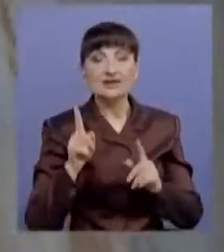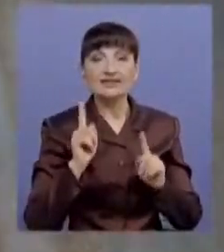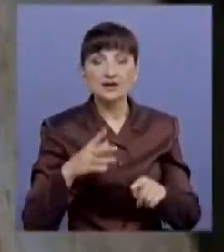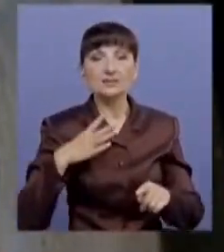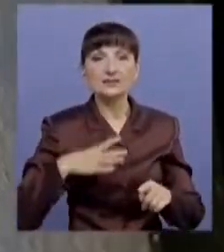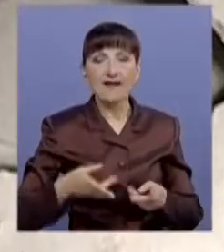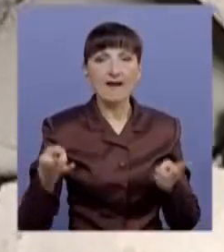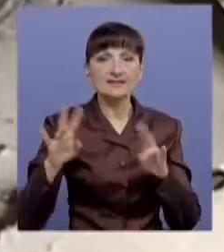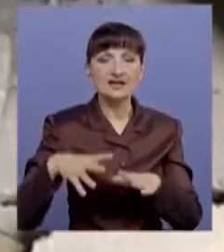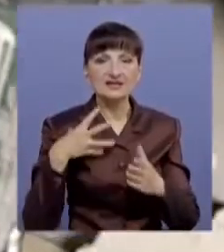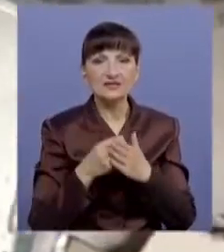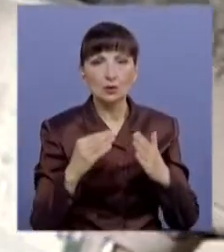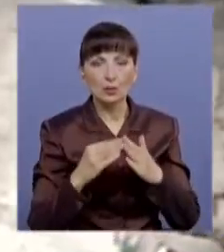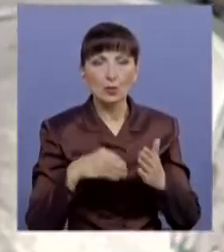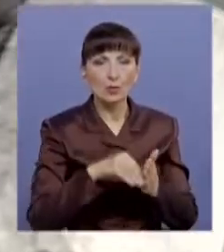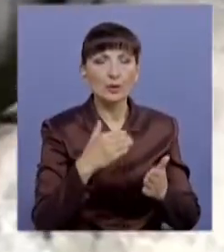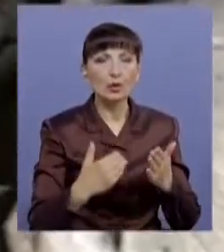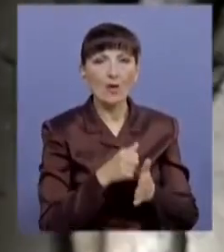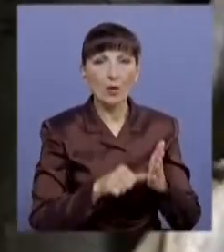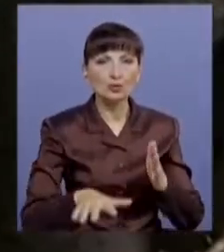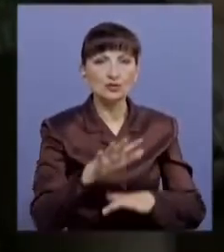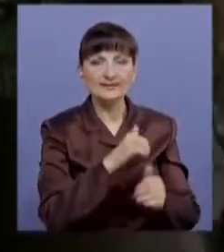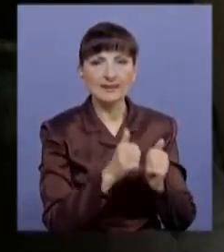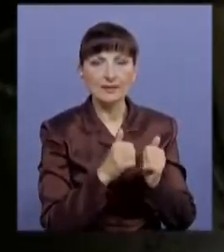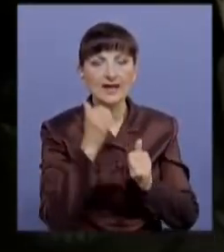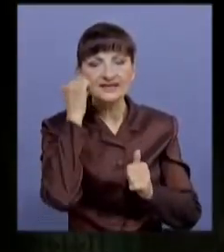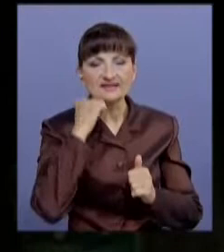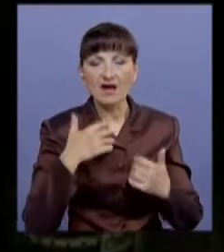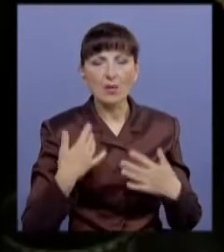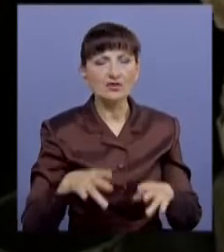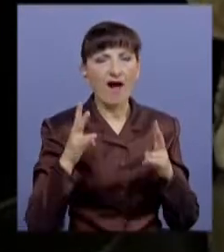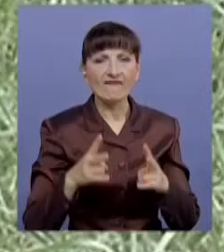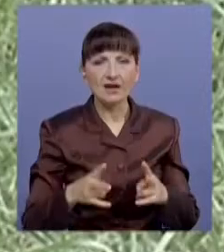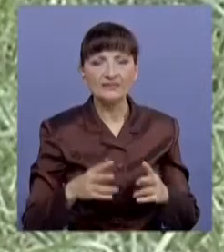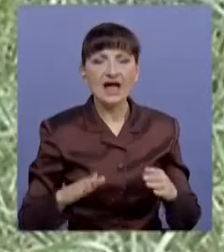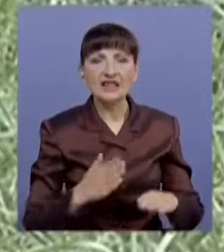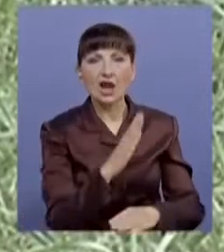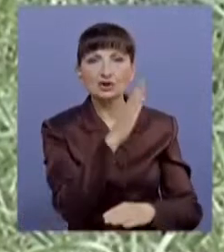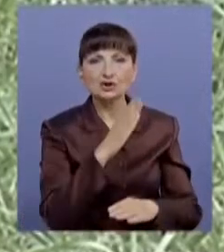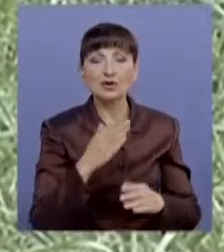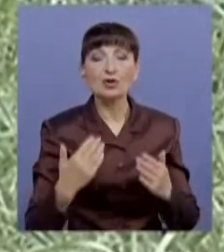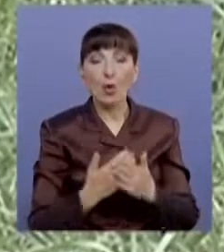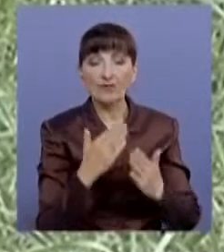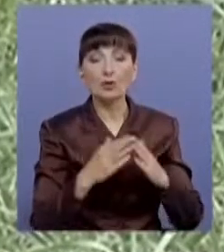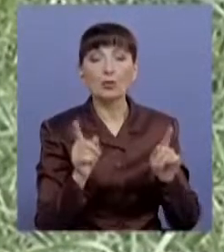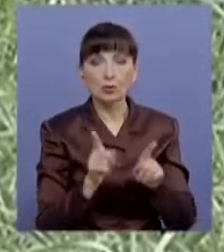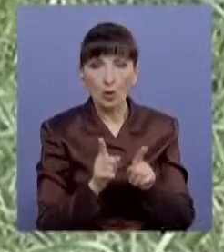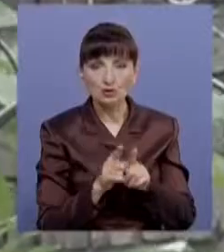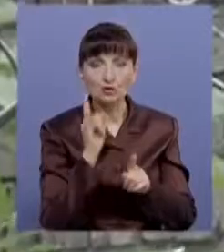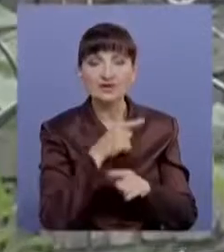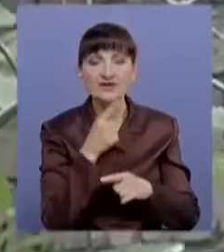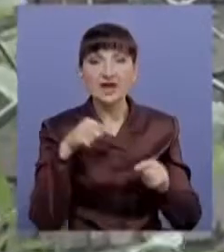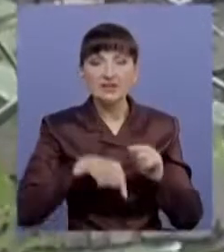пришлось оставить свой дом и купить новый участок неподалеку. Старый в аварийном состоянии. Трещины, правда, появились и в новом доме. Женщина говорит,